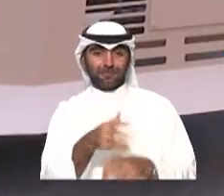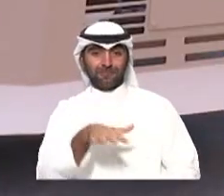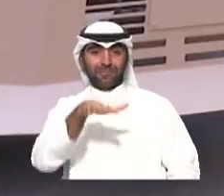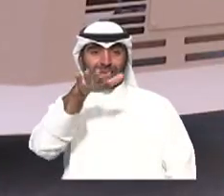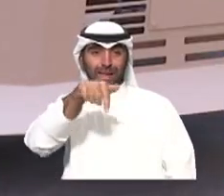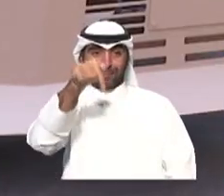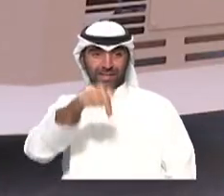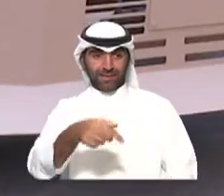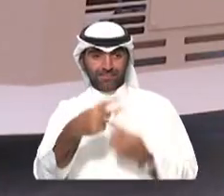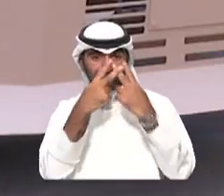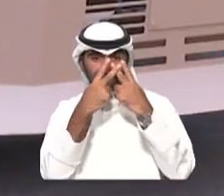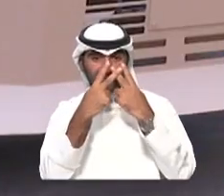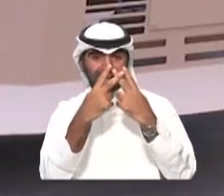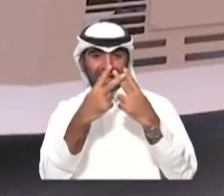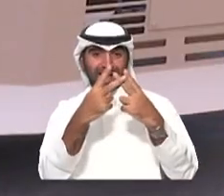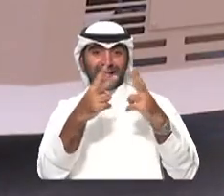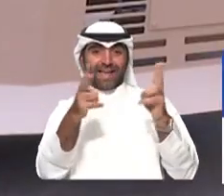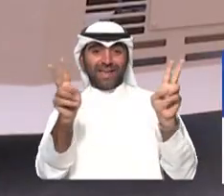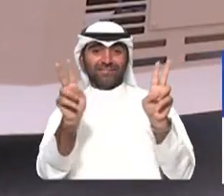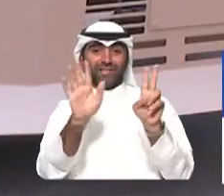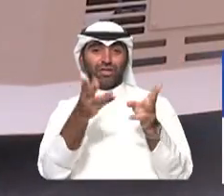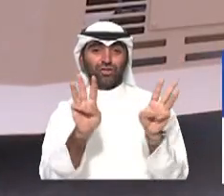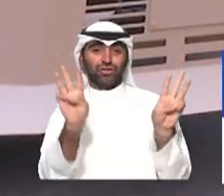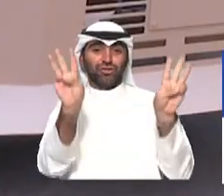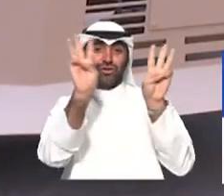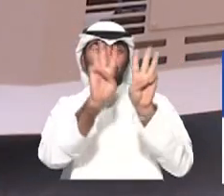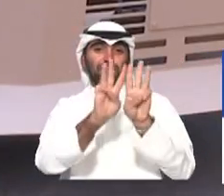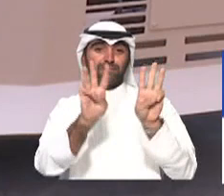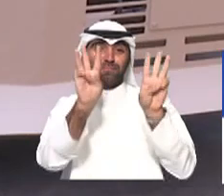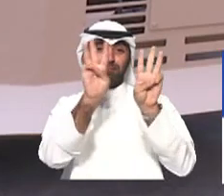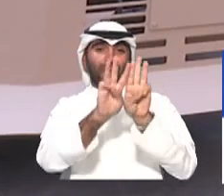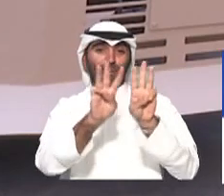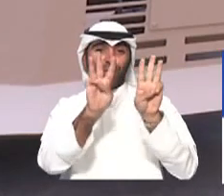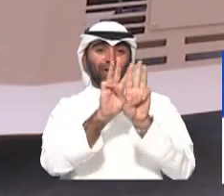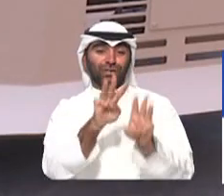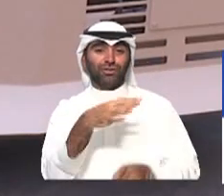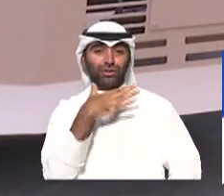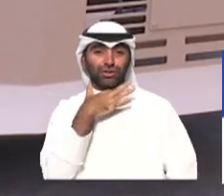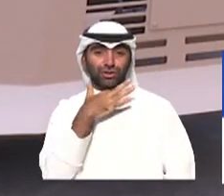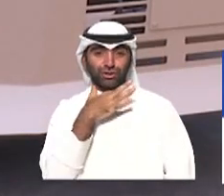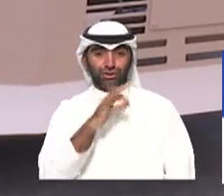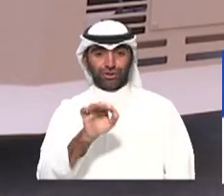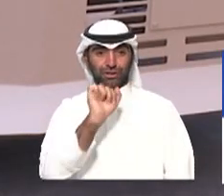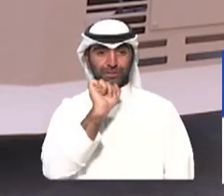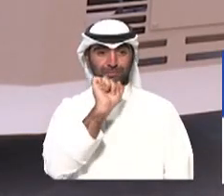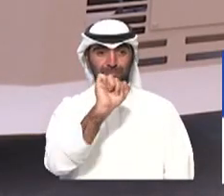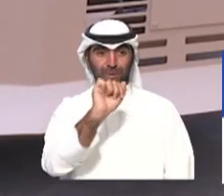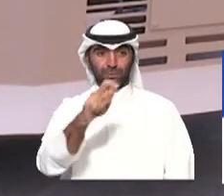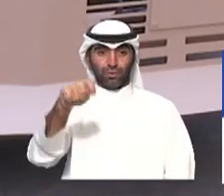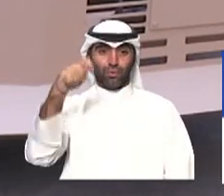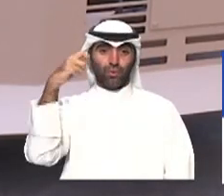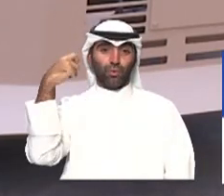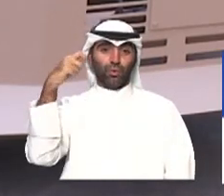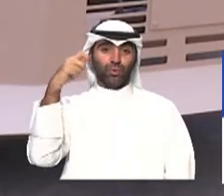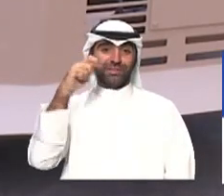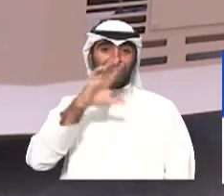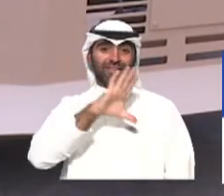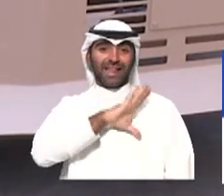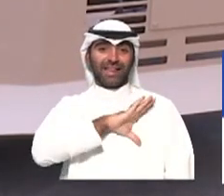انطلاق باب البوث هذا من خلال يعني التوجيه